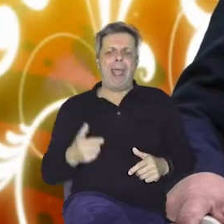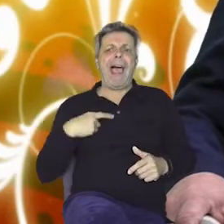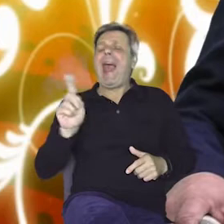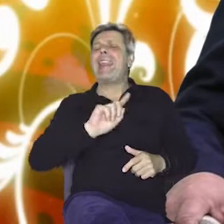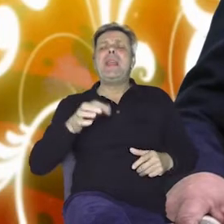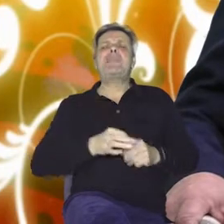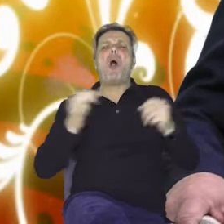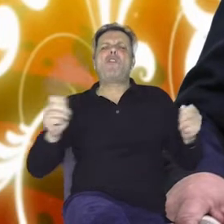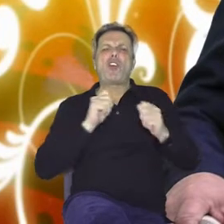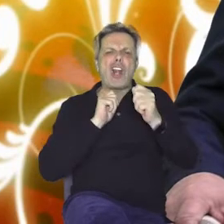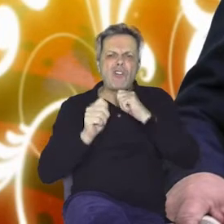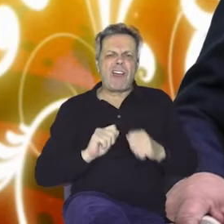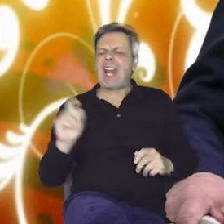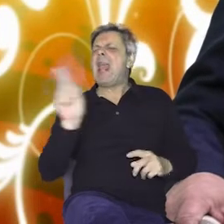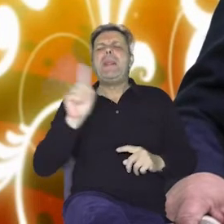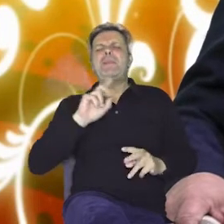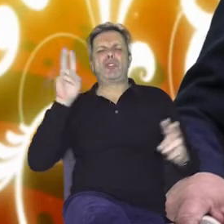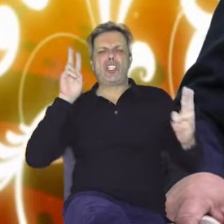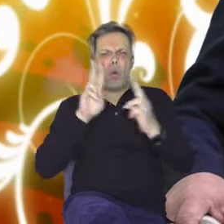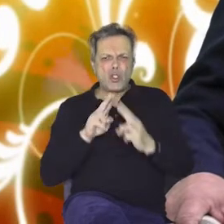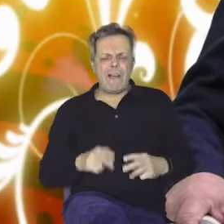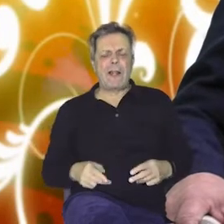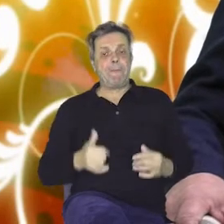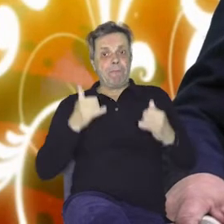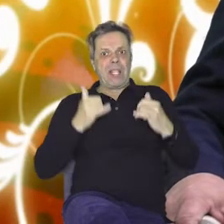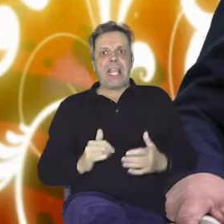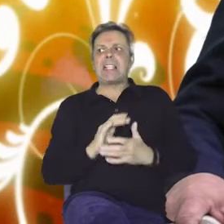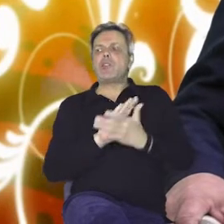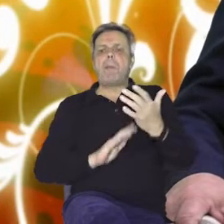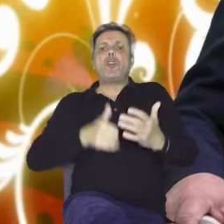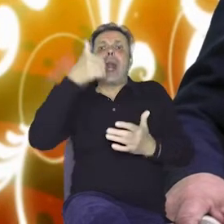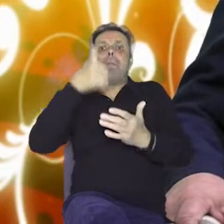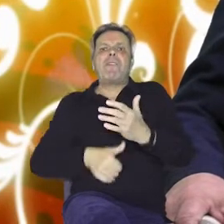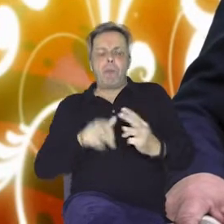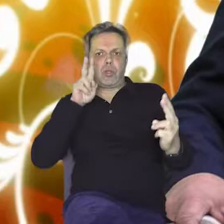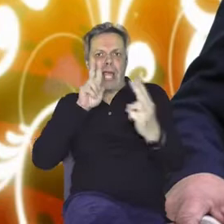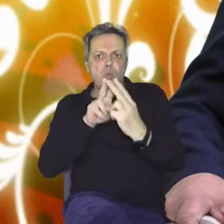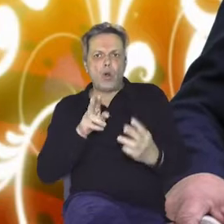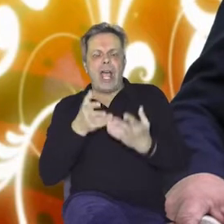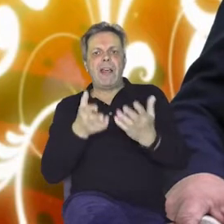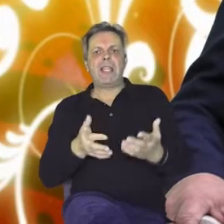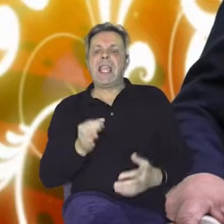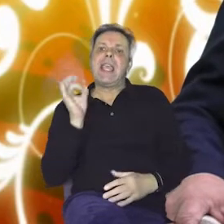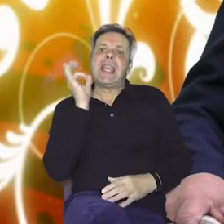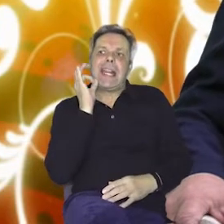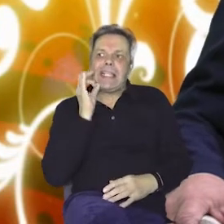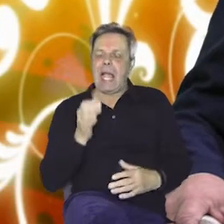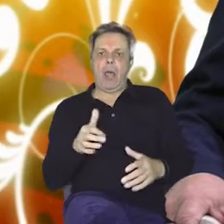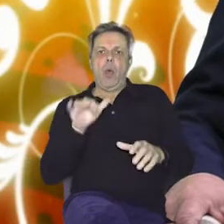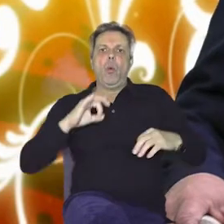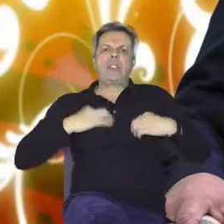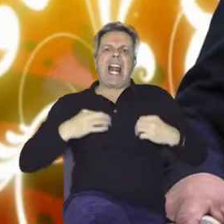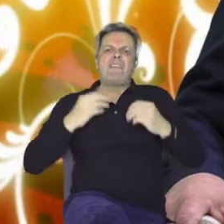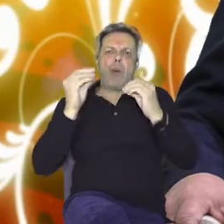govorili, nismo se sa njima suočavali. Sad smo se počeli prvi puta suočavati, kriza u zdravstvenom